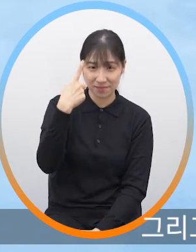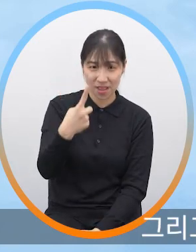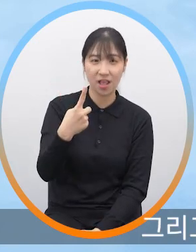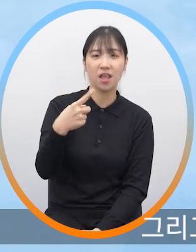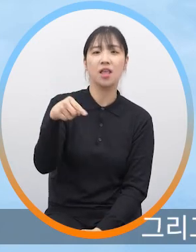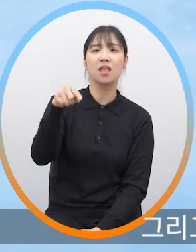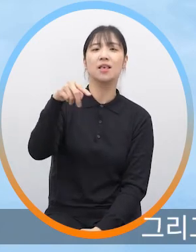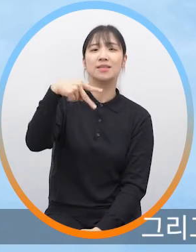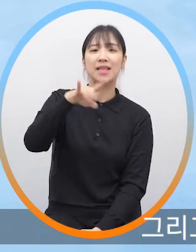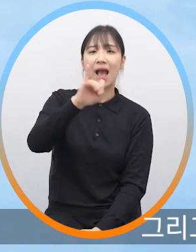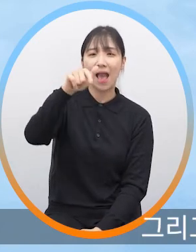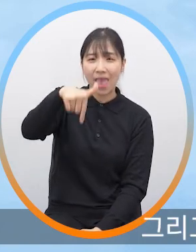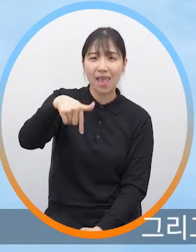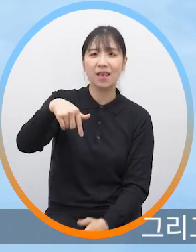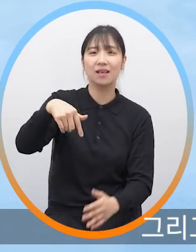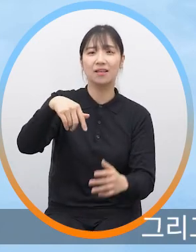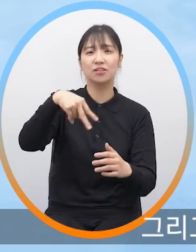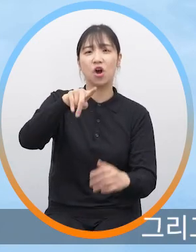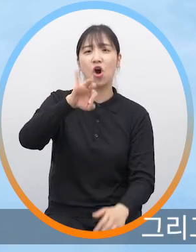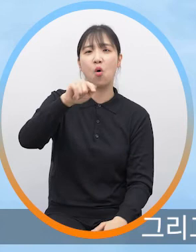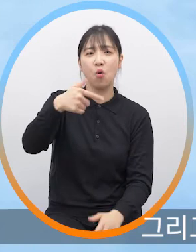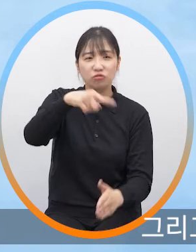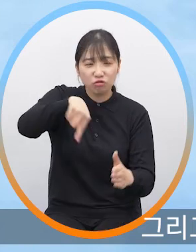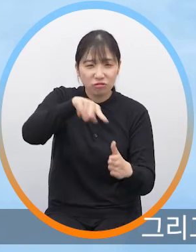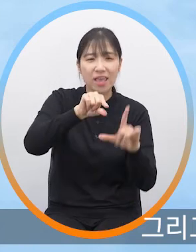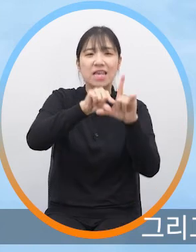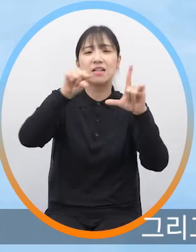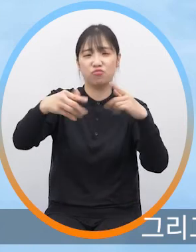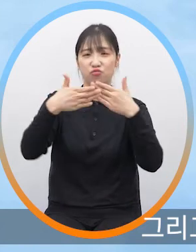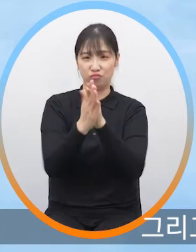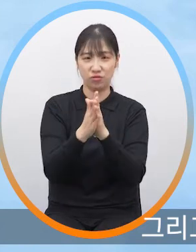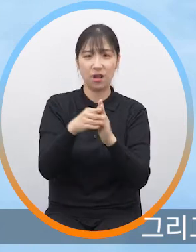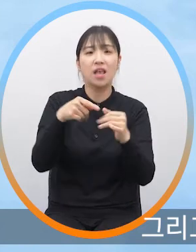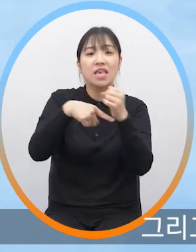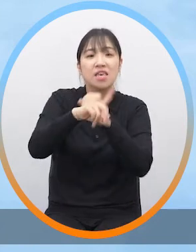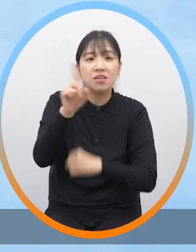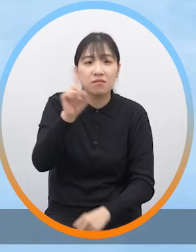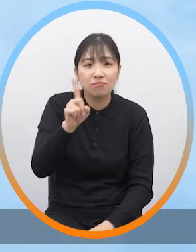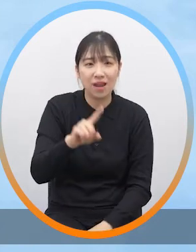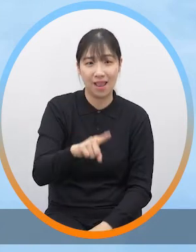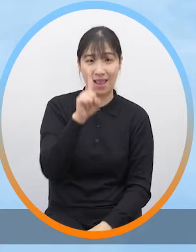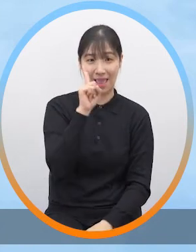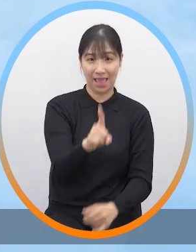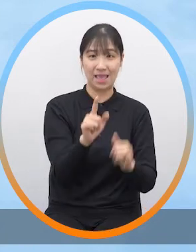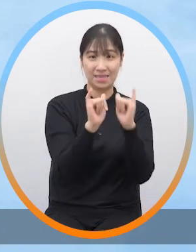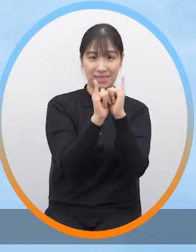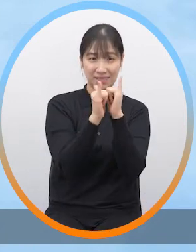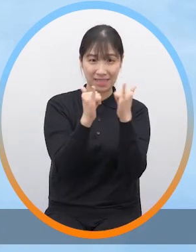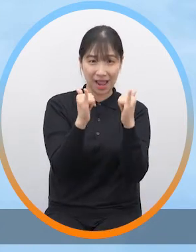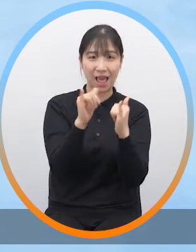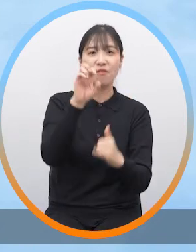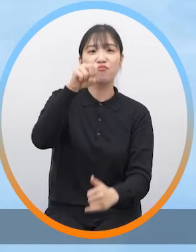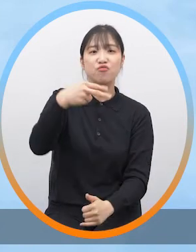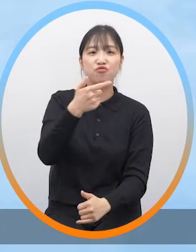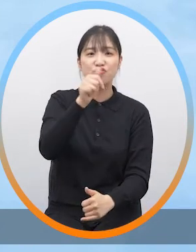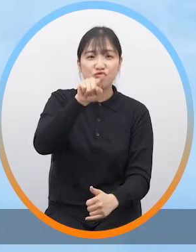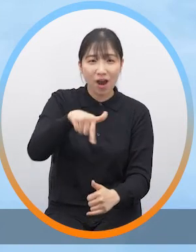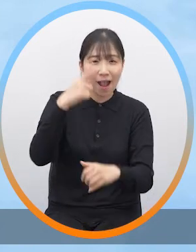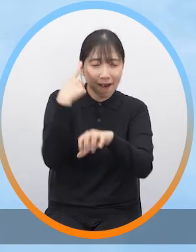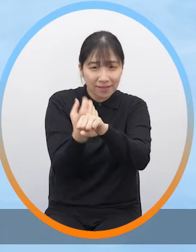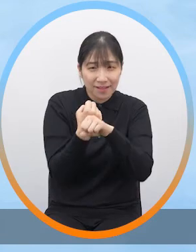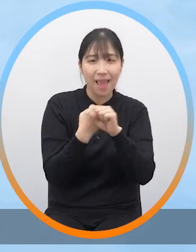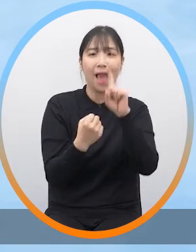1871년에는 사획서원 중에 일부를 철폐하는데, 이때 세워진 원칙이 뭐냐면 한 사람의 유학자에게는 한